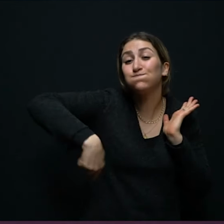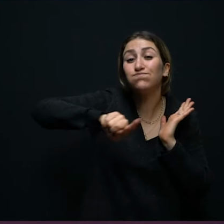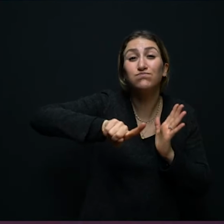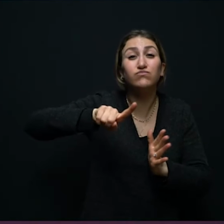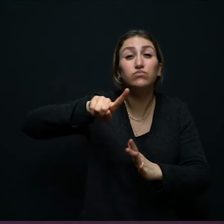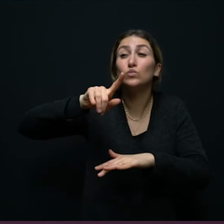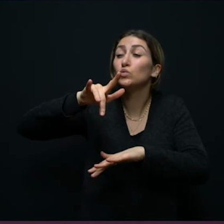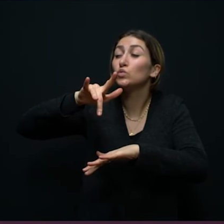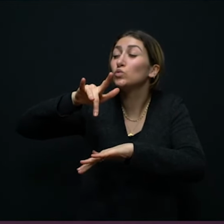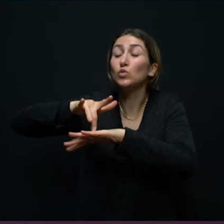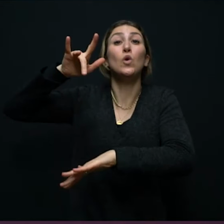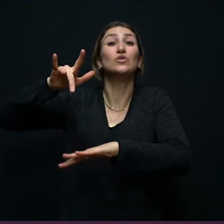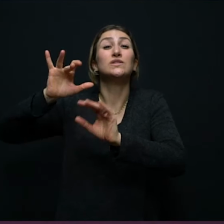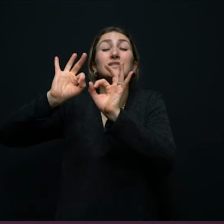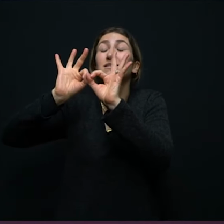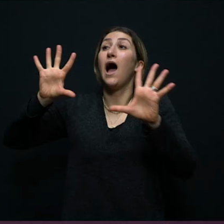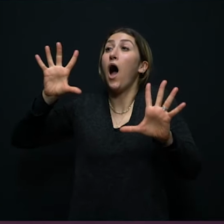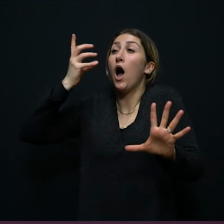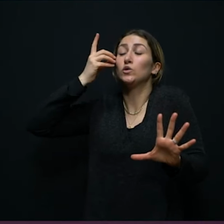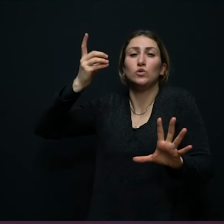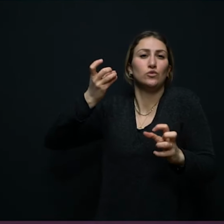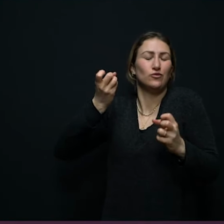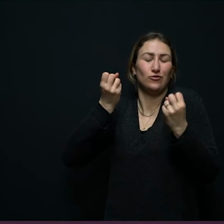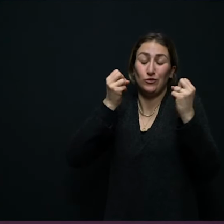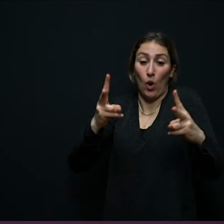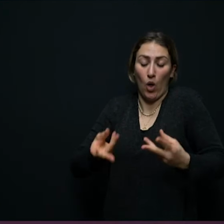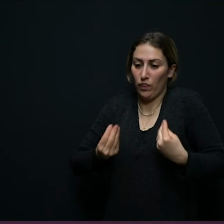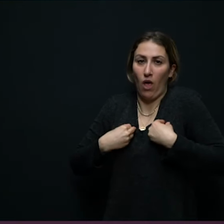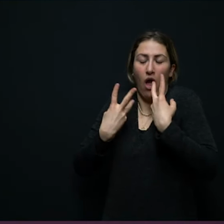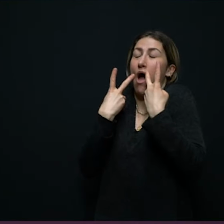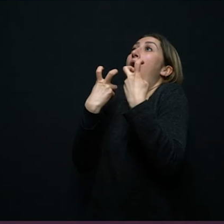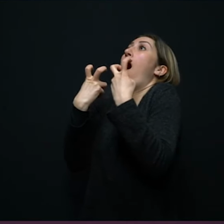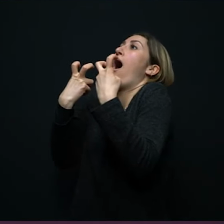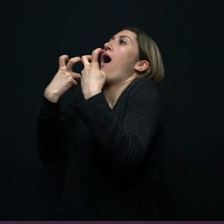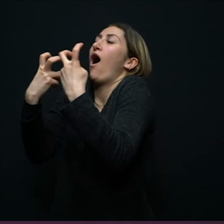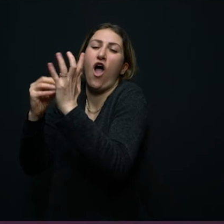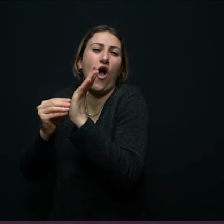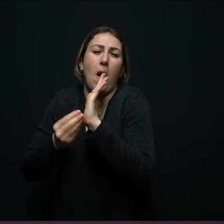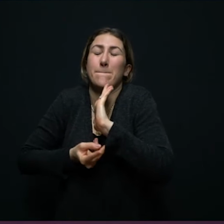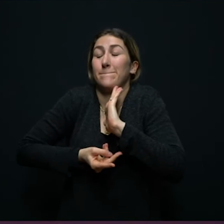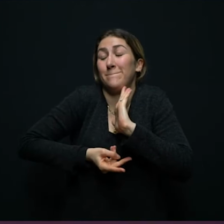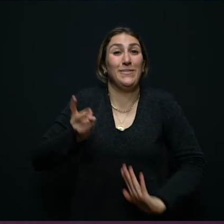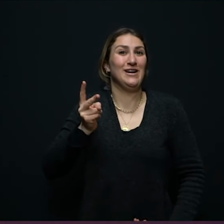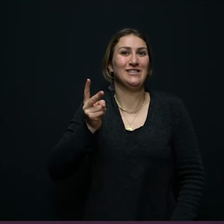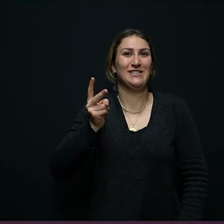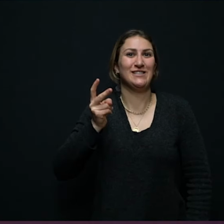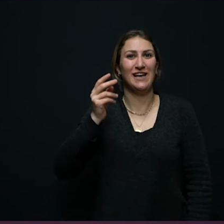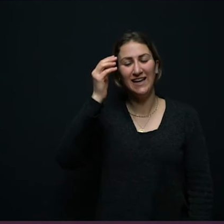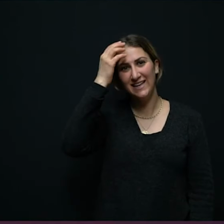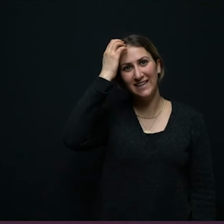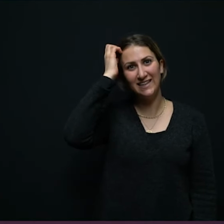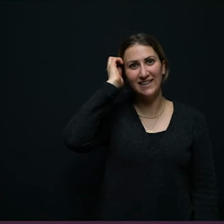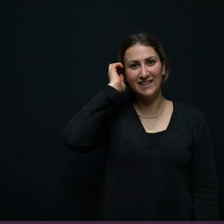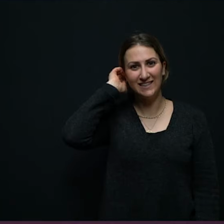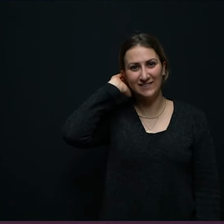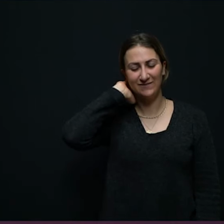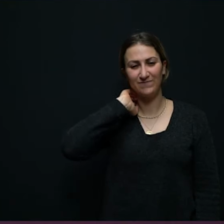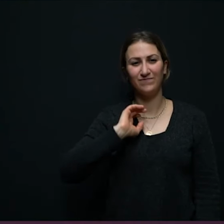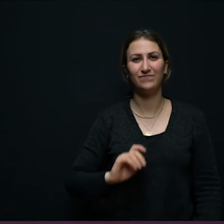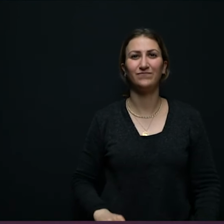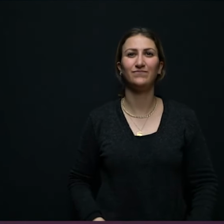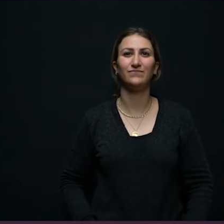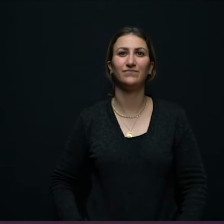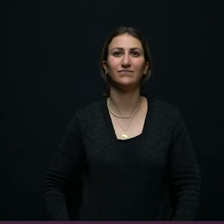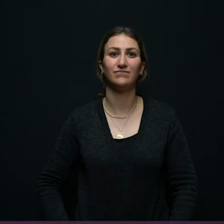auteurs est ce que dieu t'a tirs ce matin pourquoi es tu là ce matin je suppose parce que tu es attiré par dieu est ce